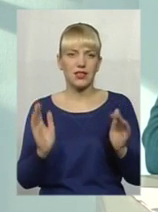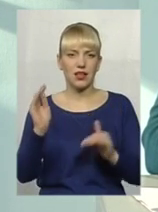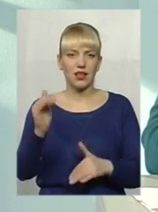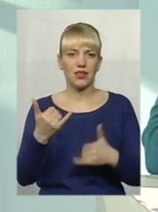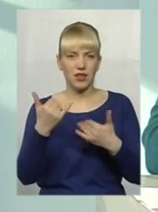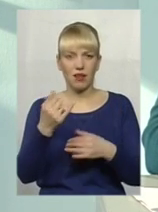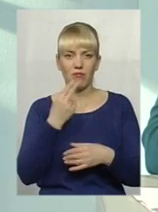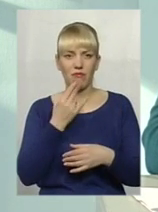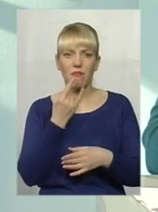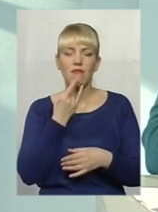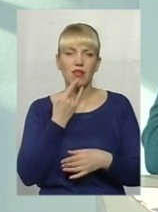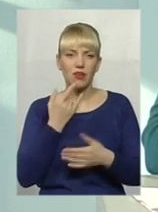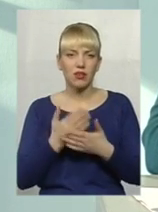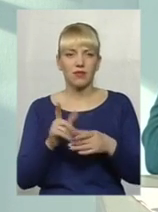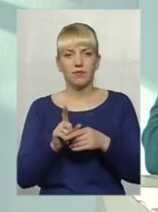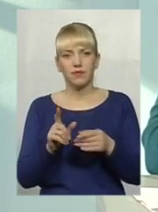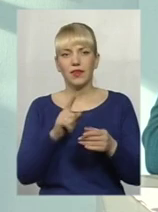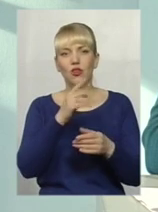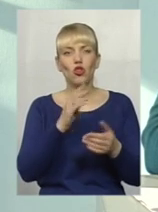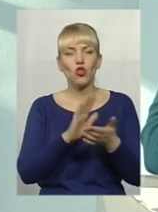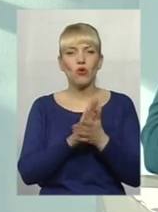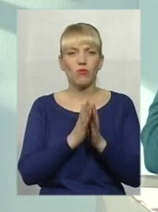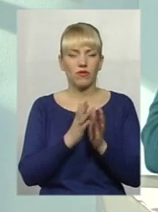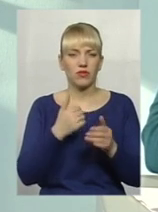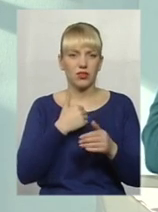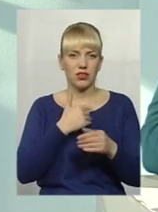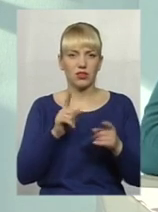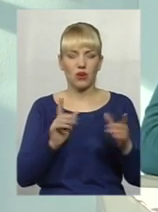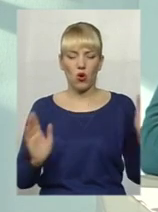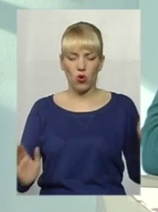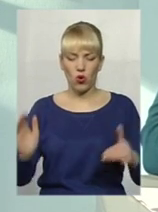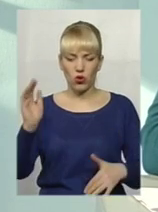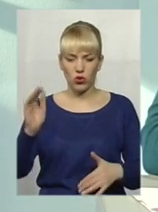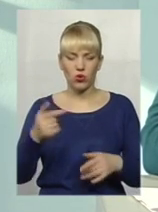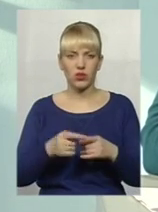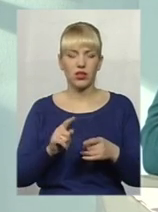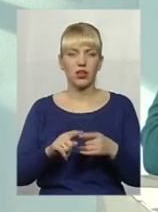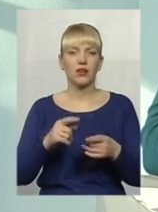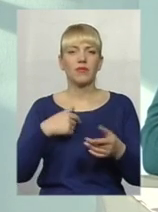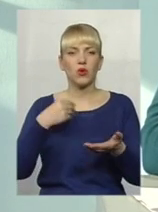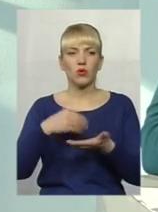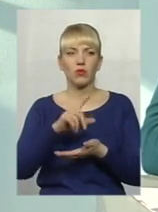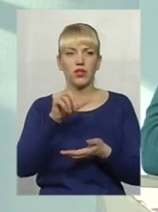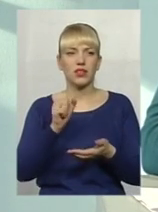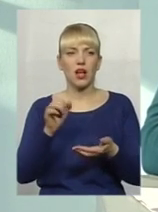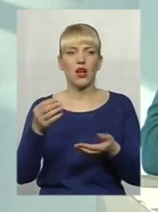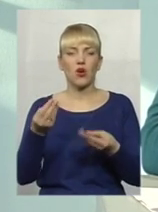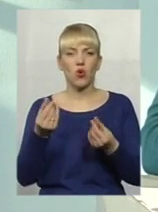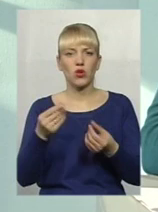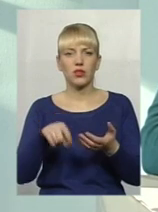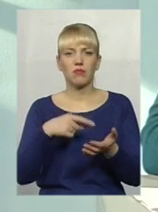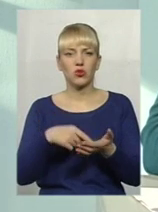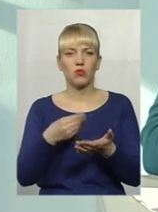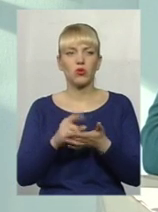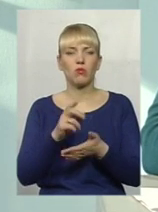пробували з ними домовитись, розмістити такі контейнери. Ми їх навіть закупили за природоохоронні кошти з міського бюджету. Але вони нам